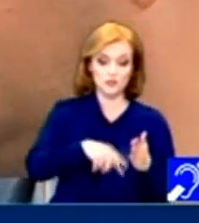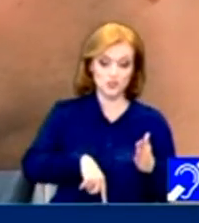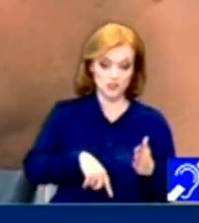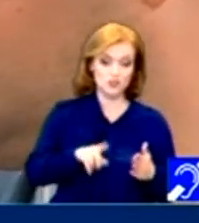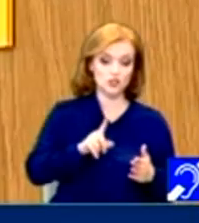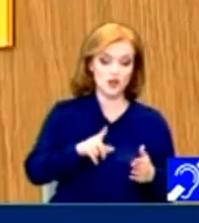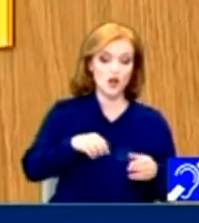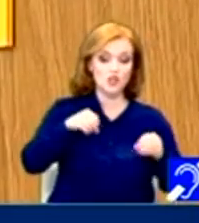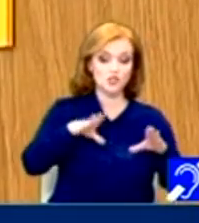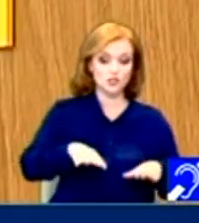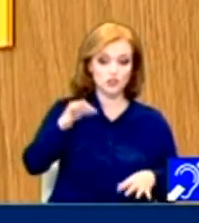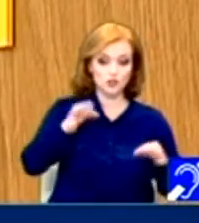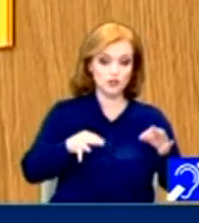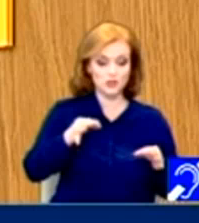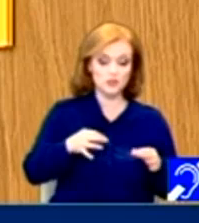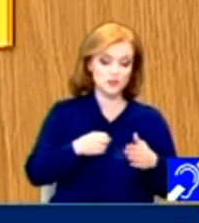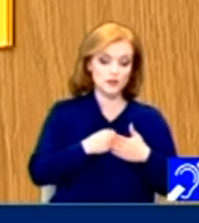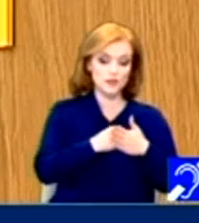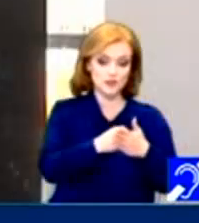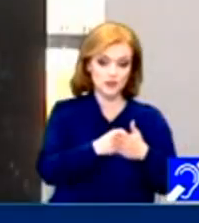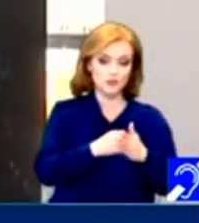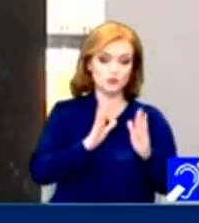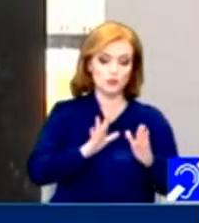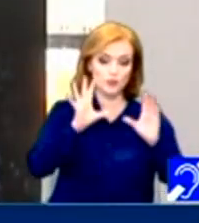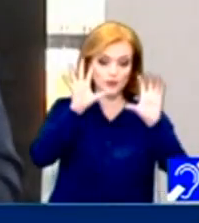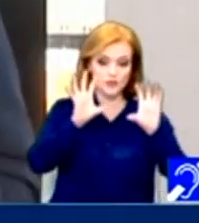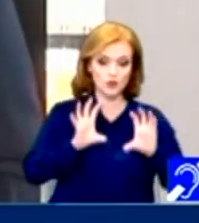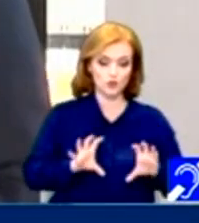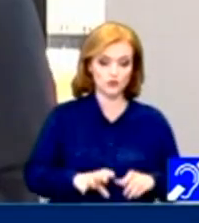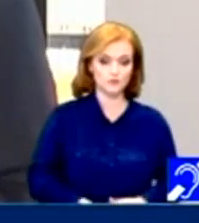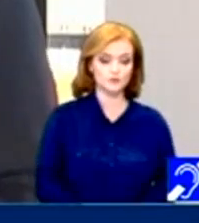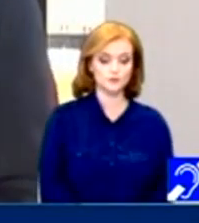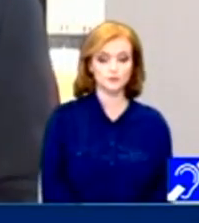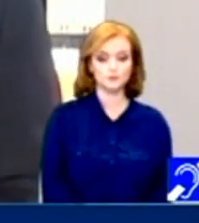Curții de Apel este una bazată strict pe litera legii. Eu vreau să cred că